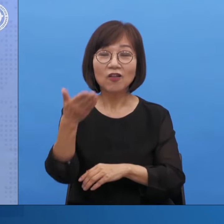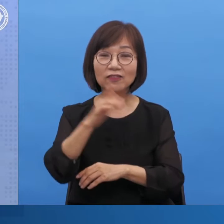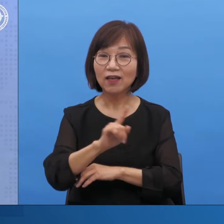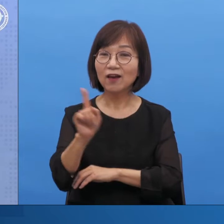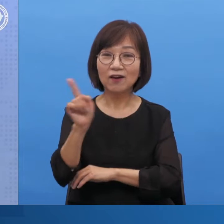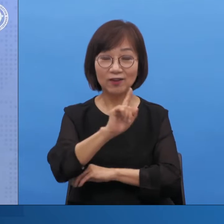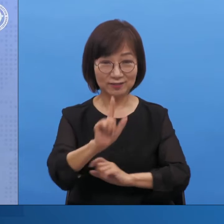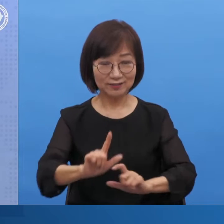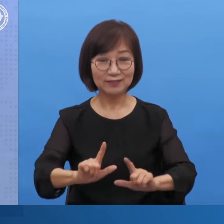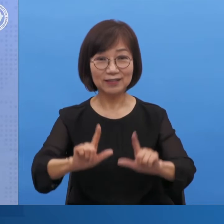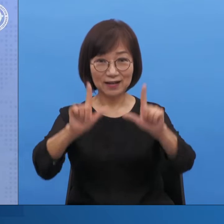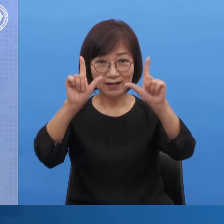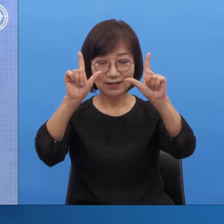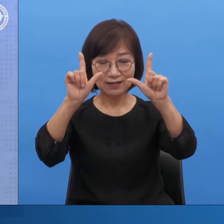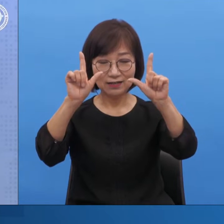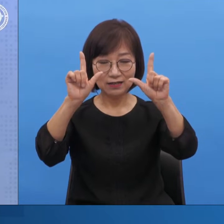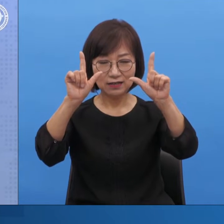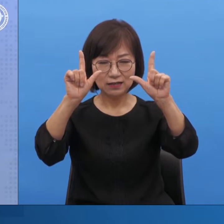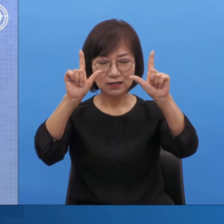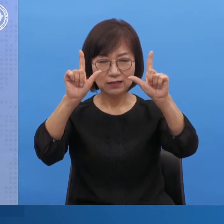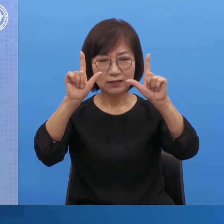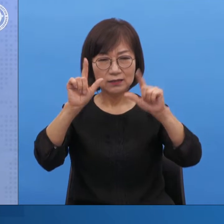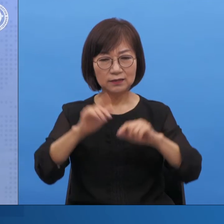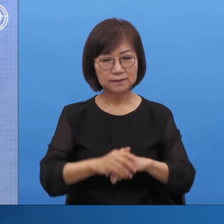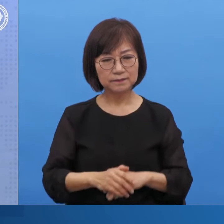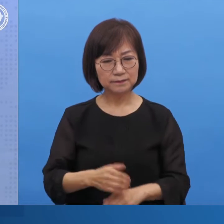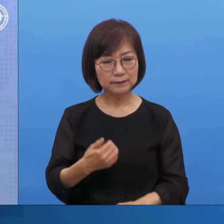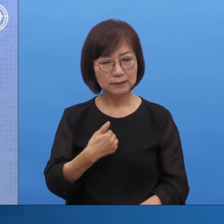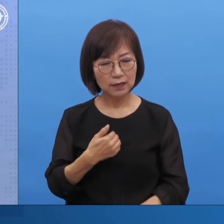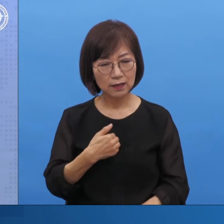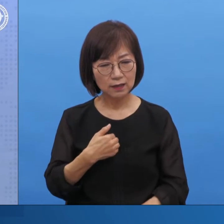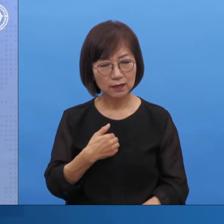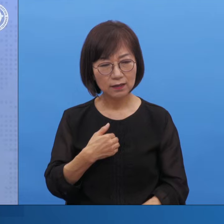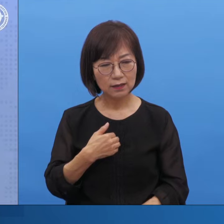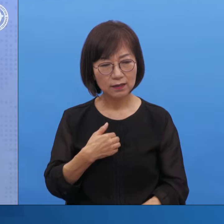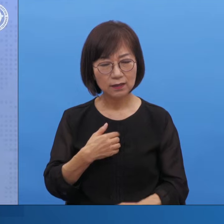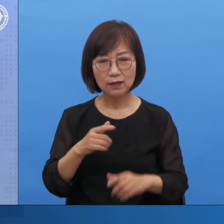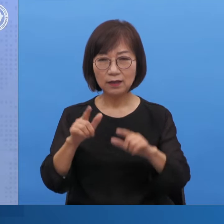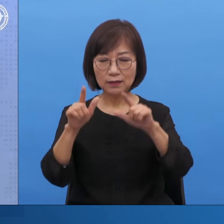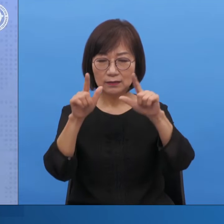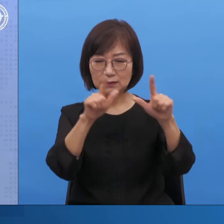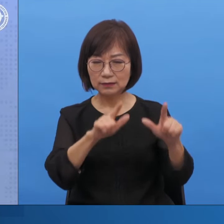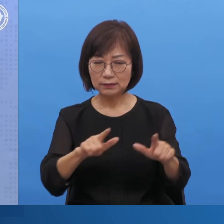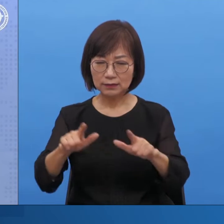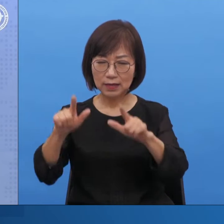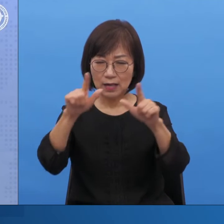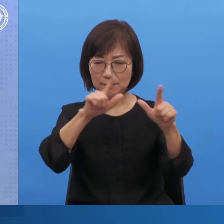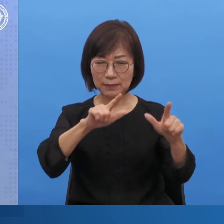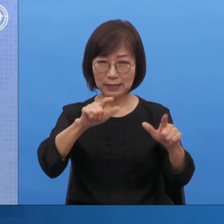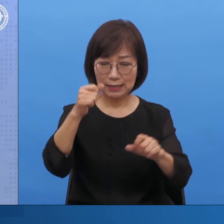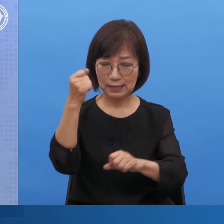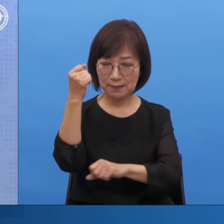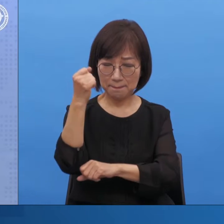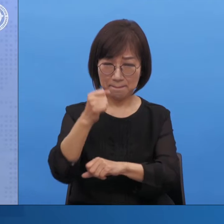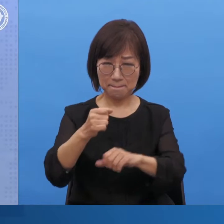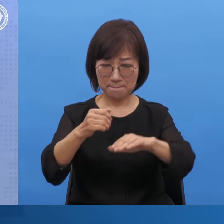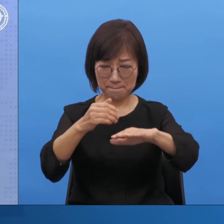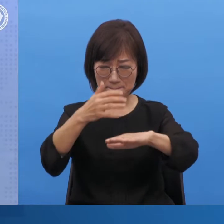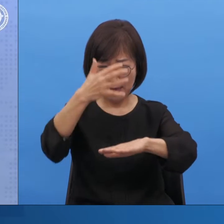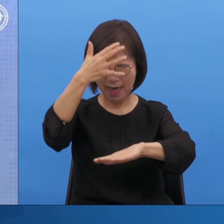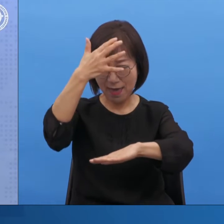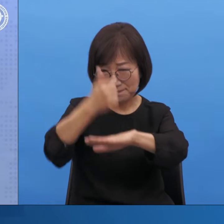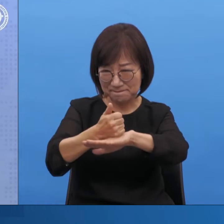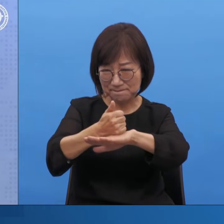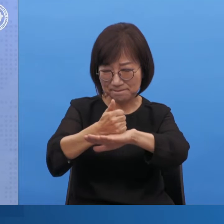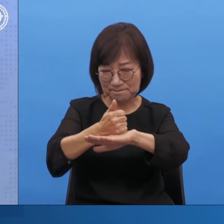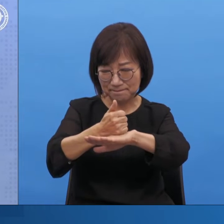제 어리지만은 내 인생 바닥에다가 완전히 반석 같은 그리스도라는 기초를 딱 넣고 And it was then one day that